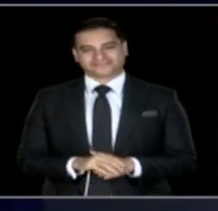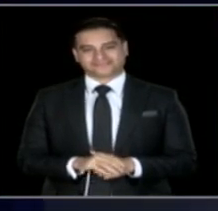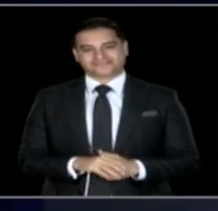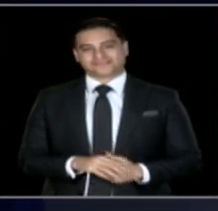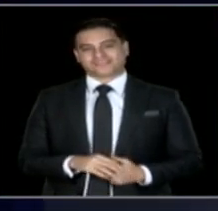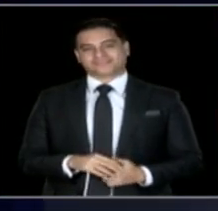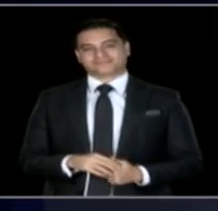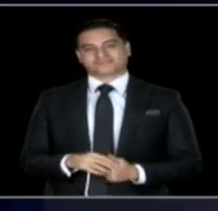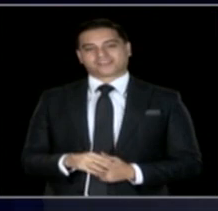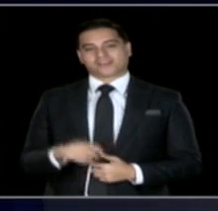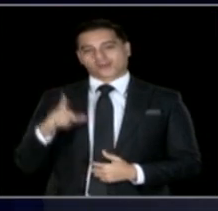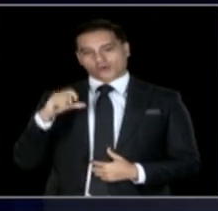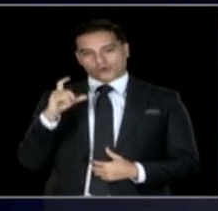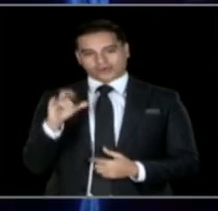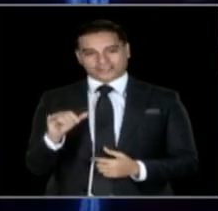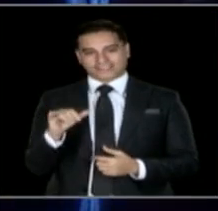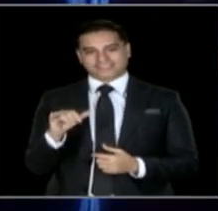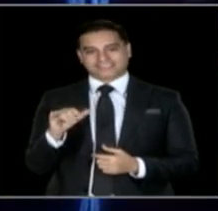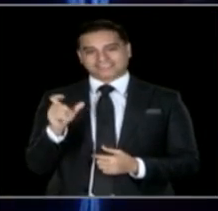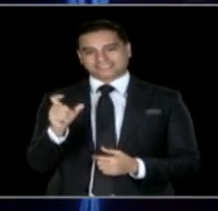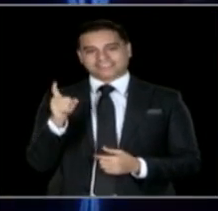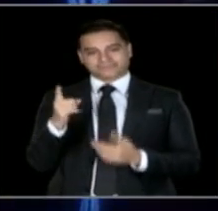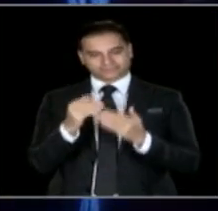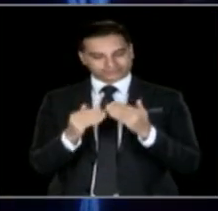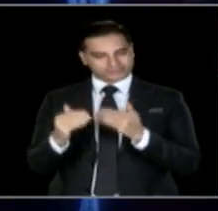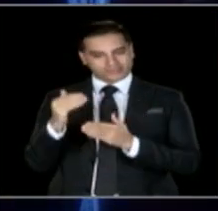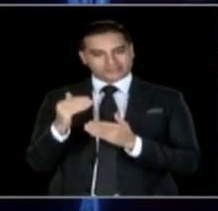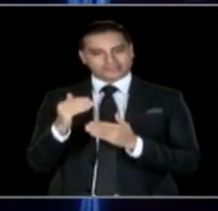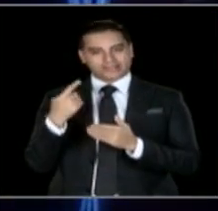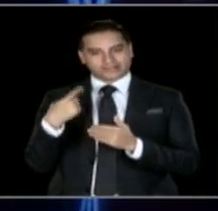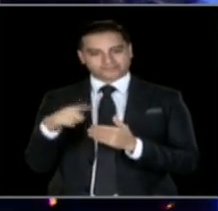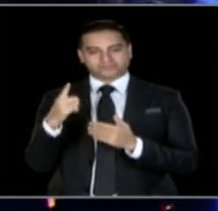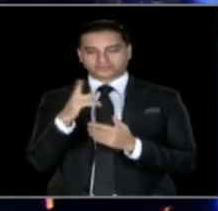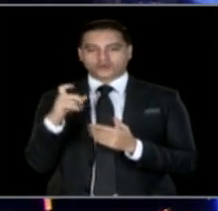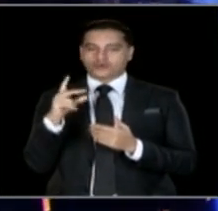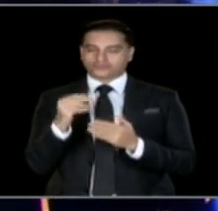جلوري حسنتوا النتيجة، 120 جلوري المحلة الغربية،